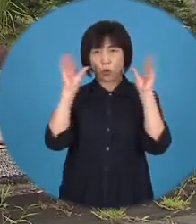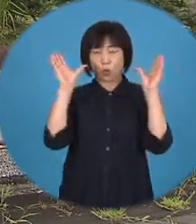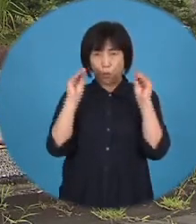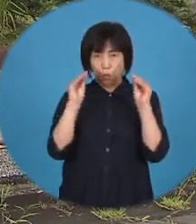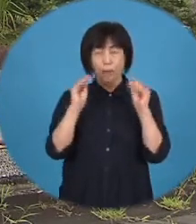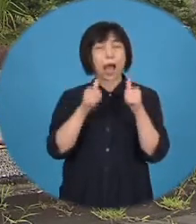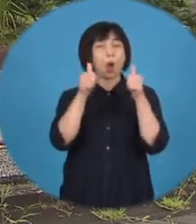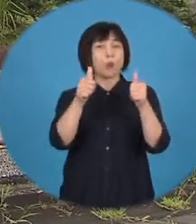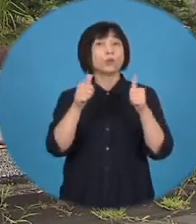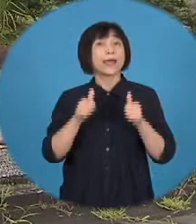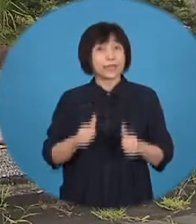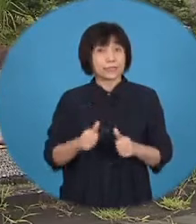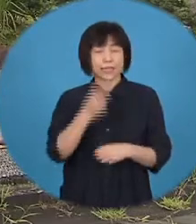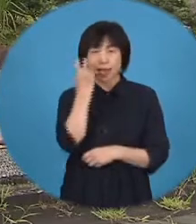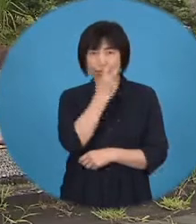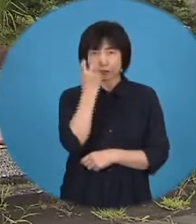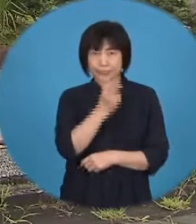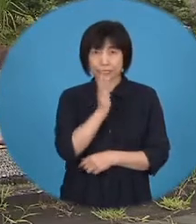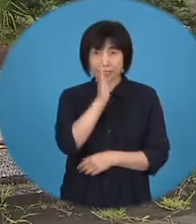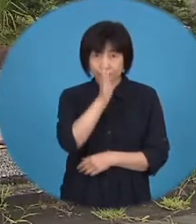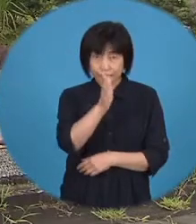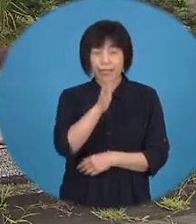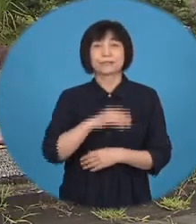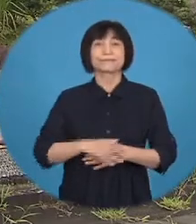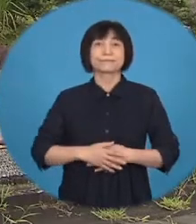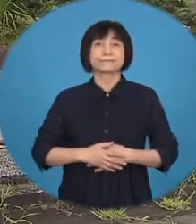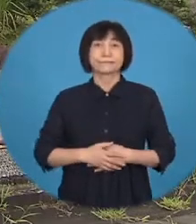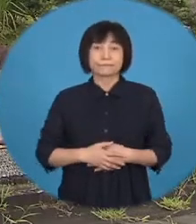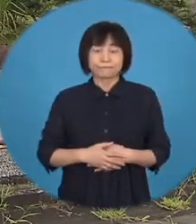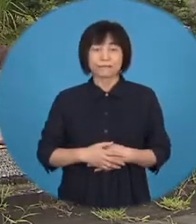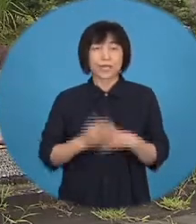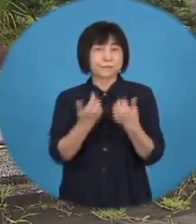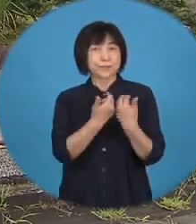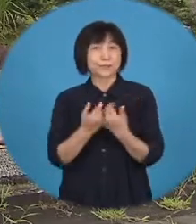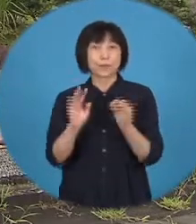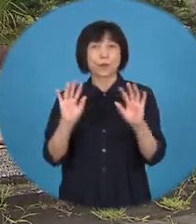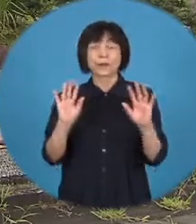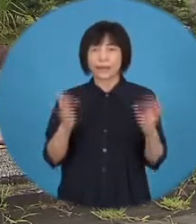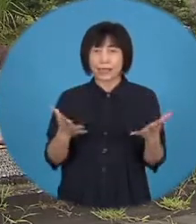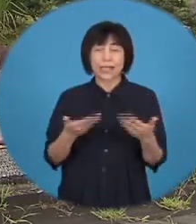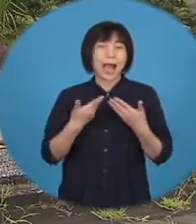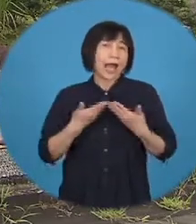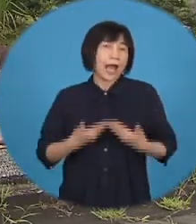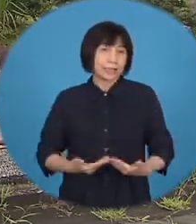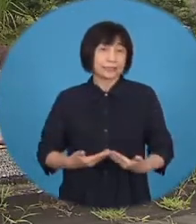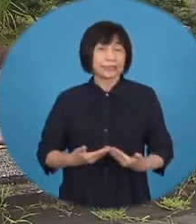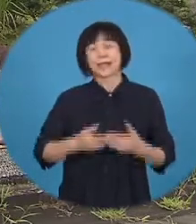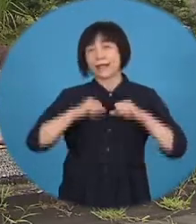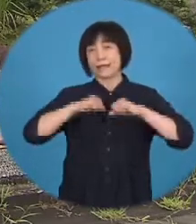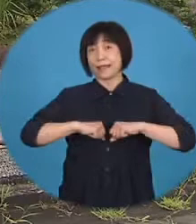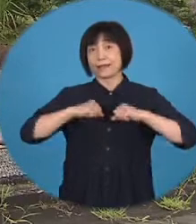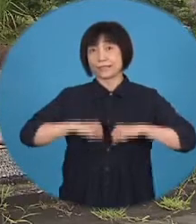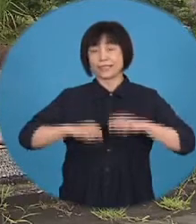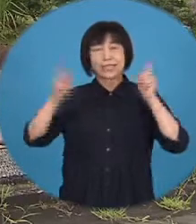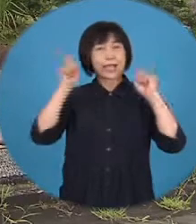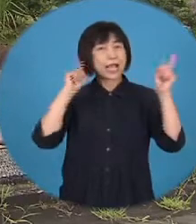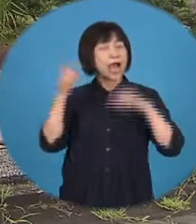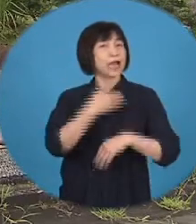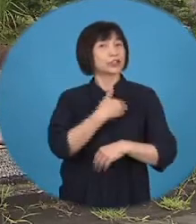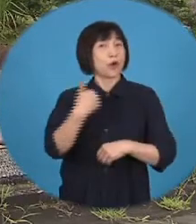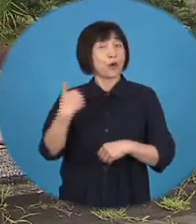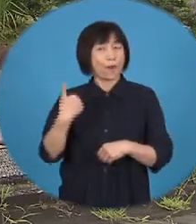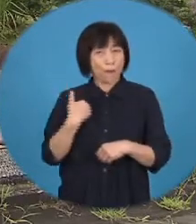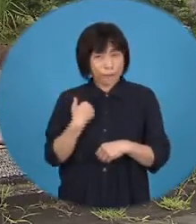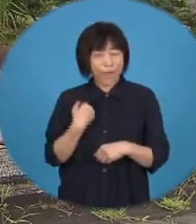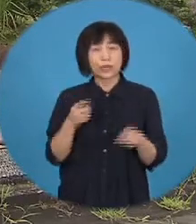公園のホームページでご確認ください。密を避け安全・安心・元気に遊べるウ